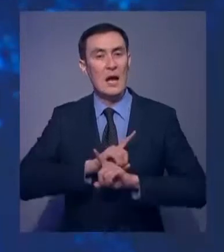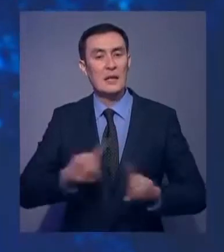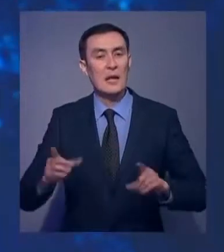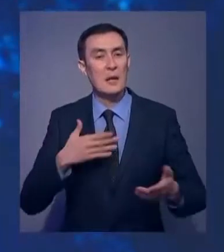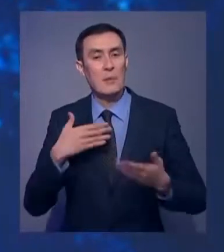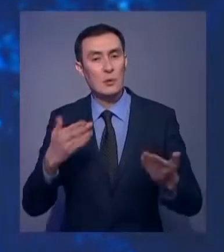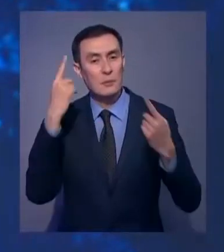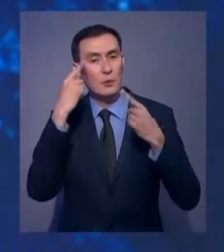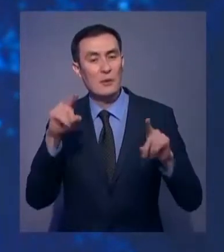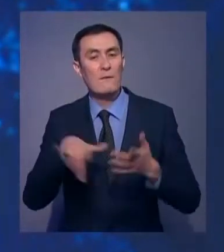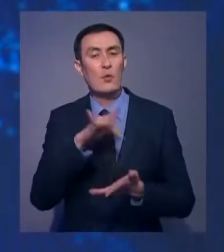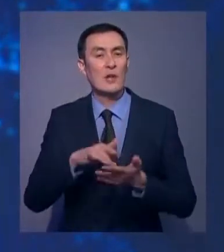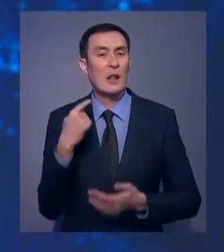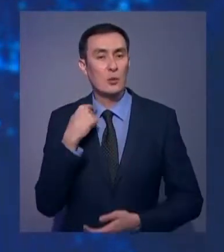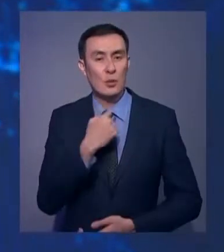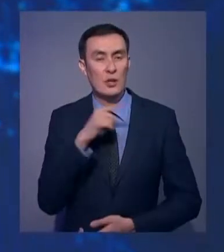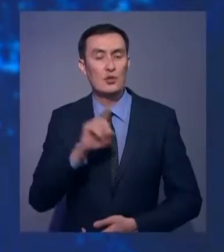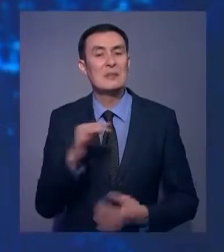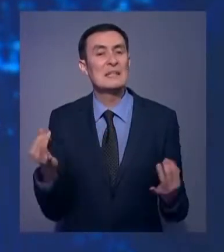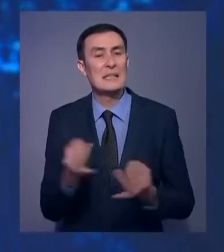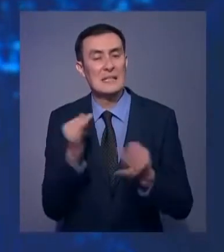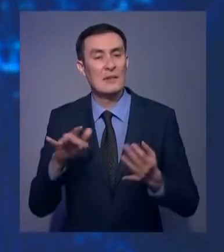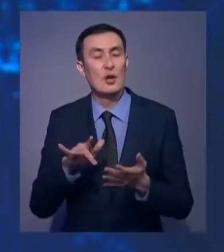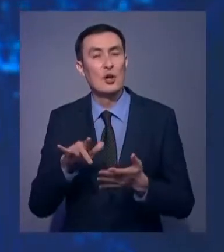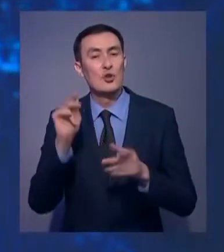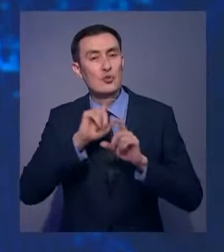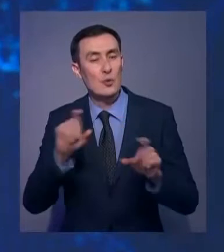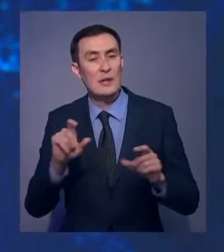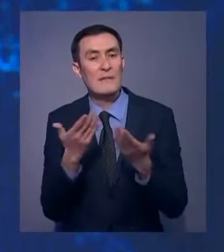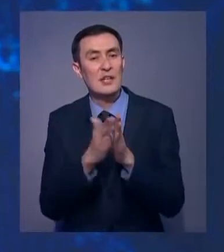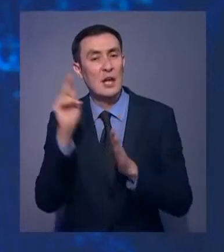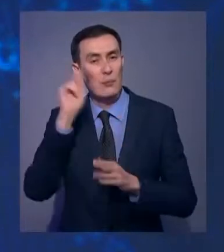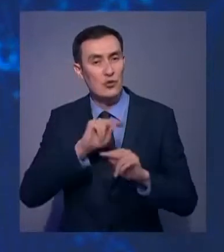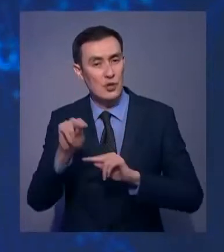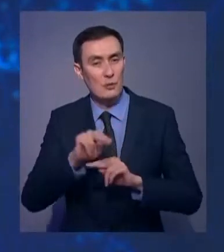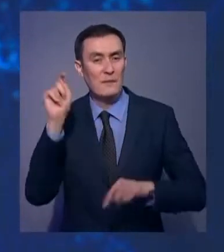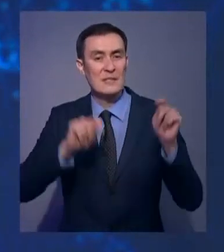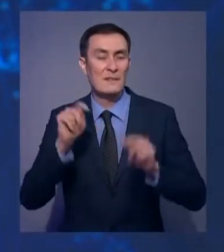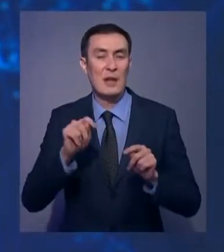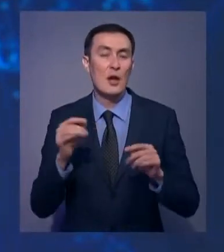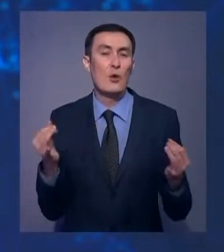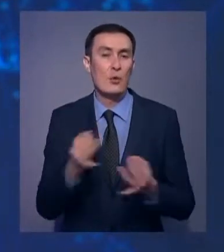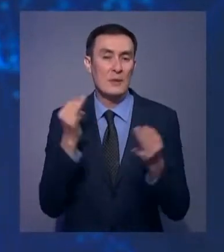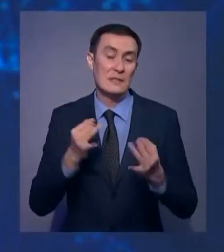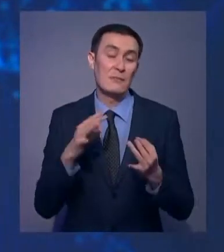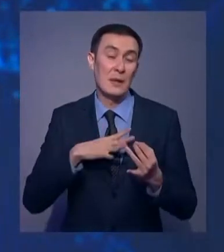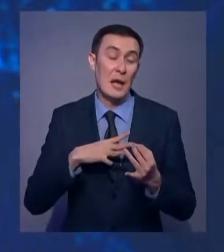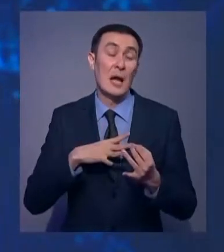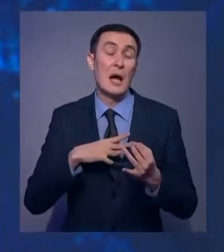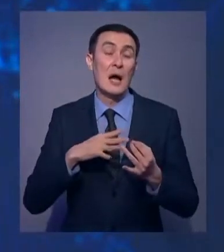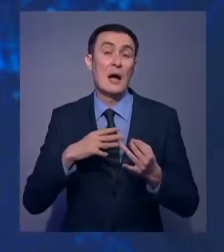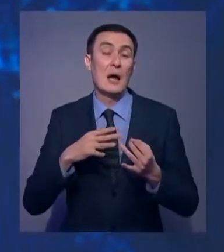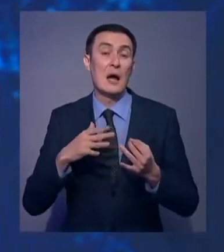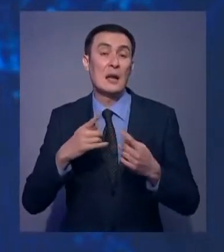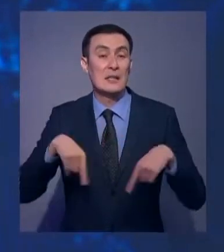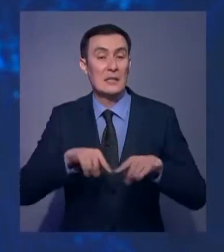Оригинальный подход придумали в Талдыкургане, чтобы заинтересовать школьников книгами. Здесь провели фестиваль комиксов «Тиайкон». Организаторами